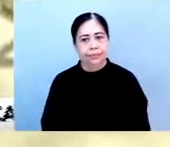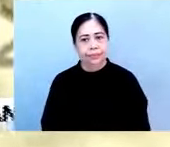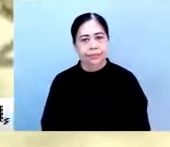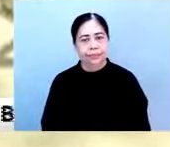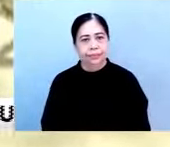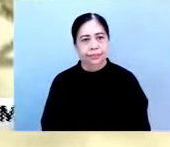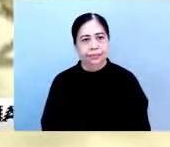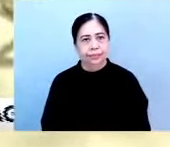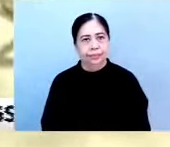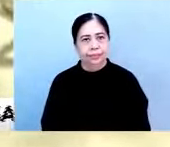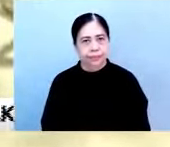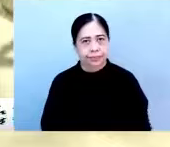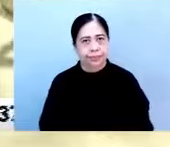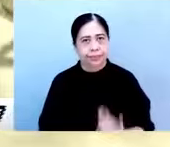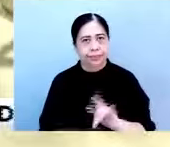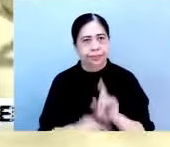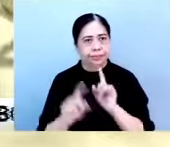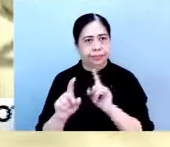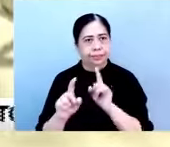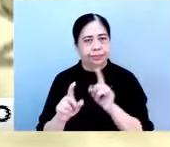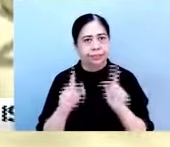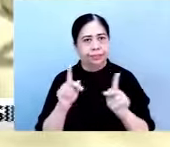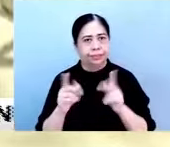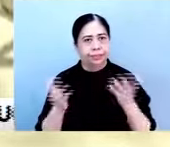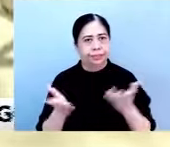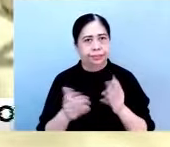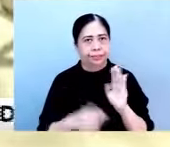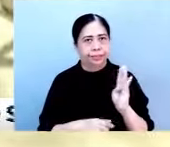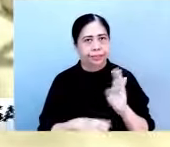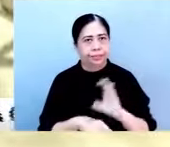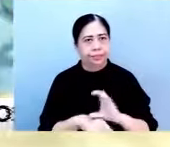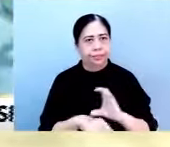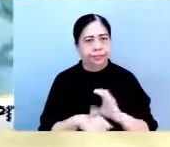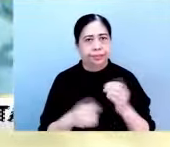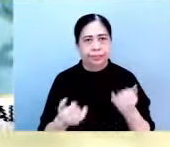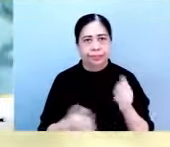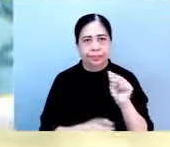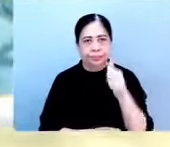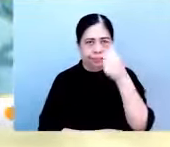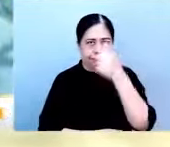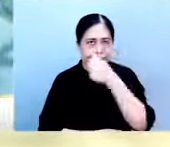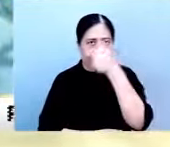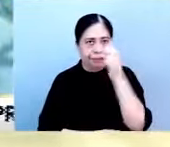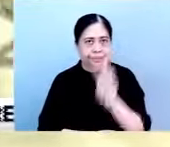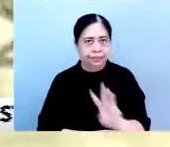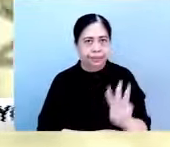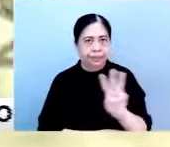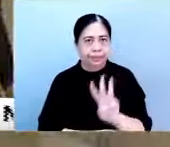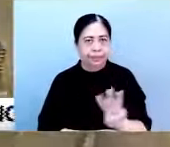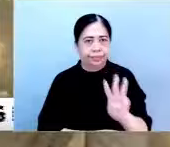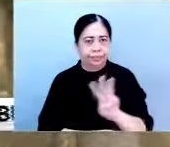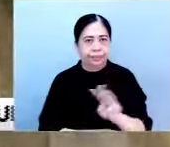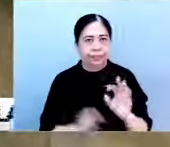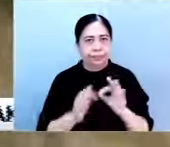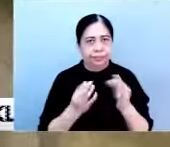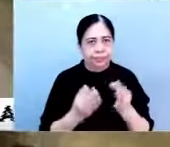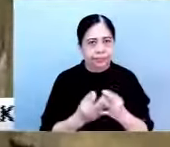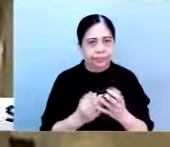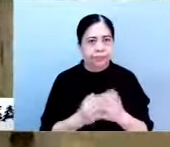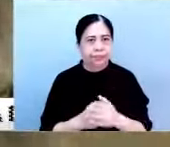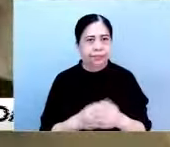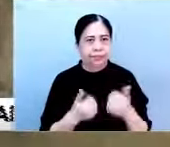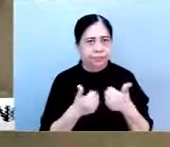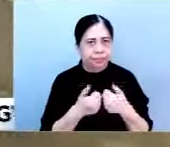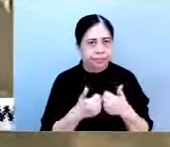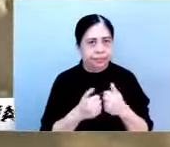Maui, maagang dumagsanga ang mga deboto dito nga sa Baclaran Church ngayong Ash Wednesday. Mga families at mga magkasintahan